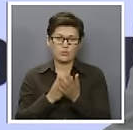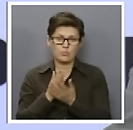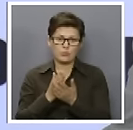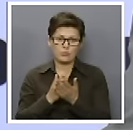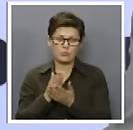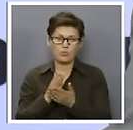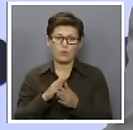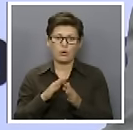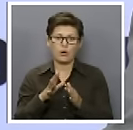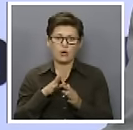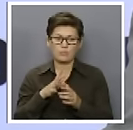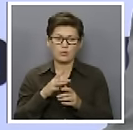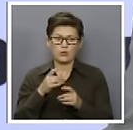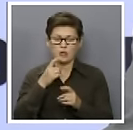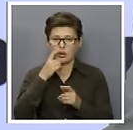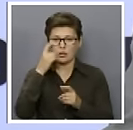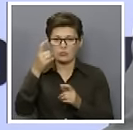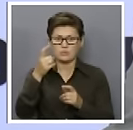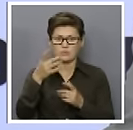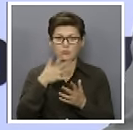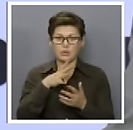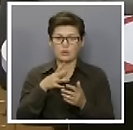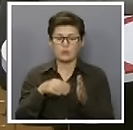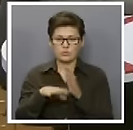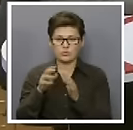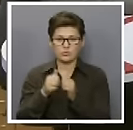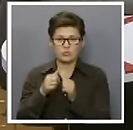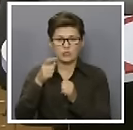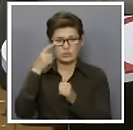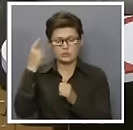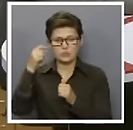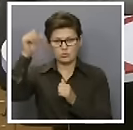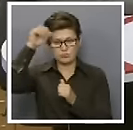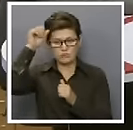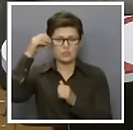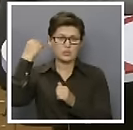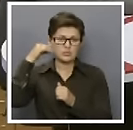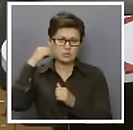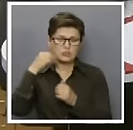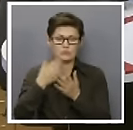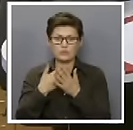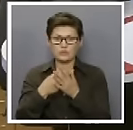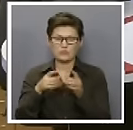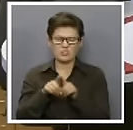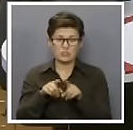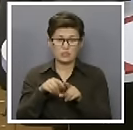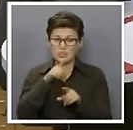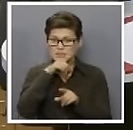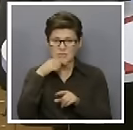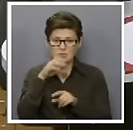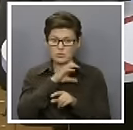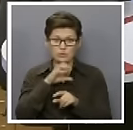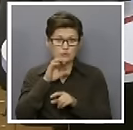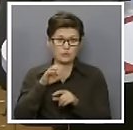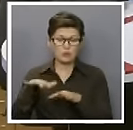болсақ, алыстан арбалағанша жақыннан дорбала деп, Қырғызстан, Өзбекстан, Түркіменстан, Тәжікстан, одан қала болса Ресейдің солтүстік